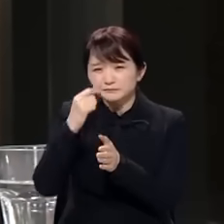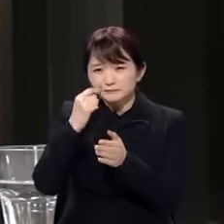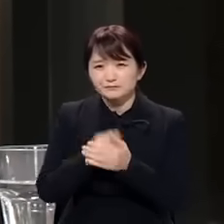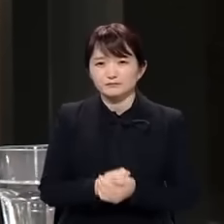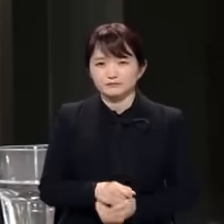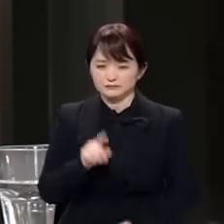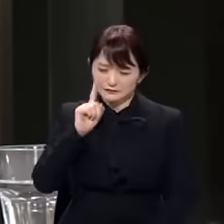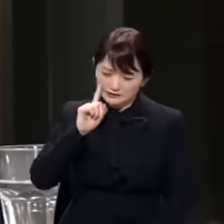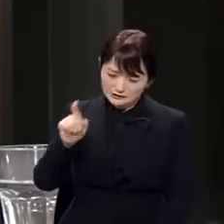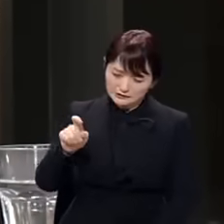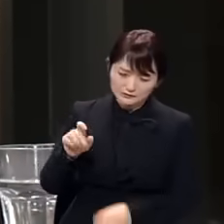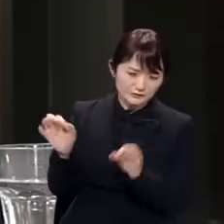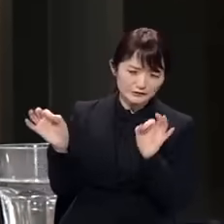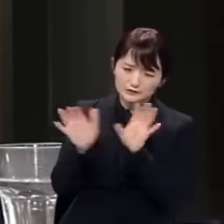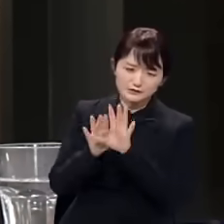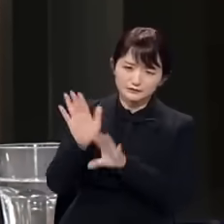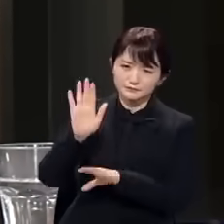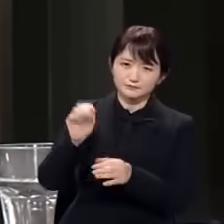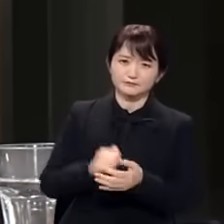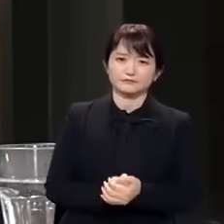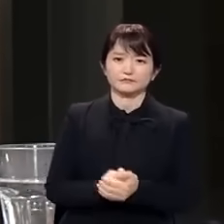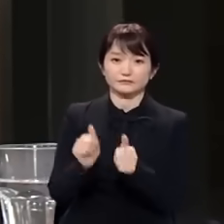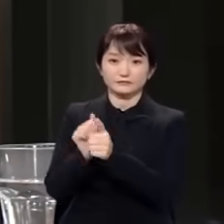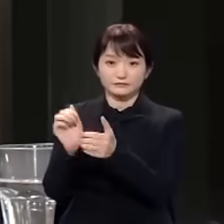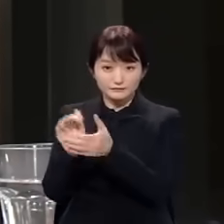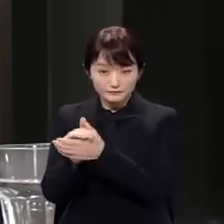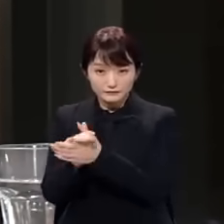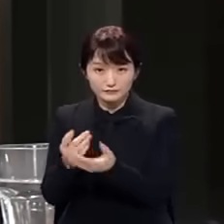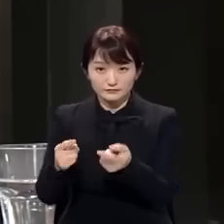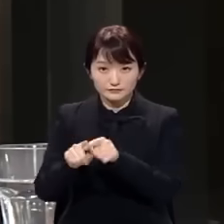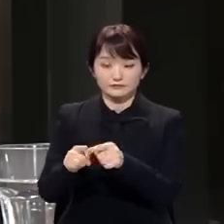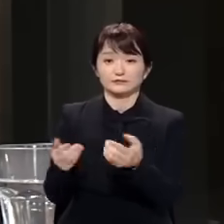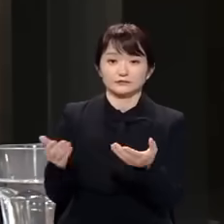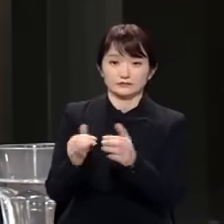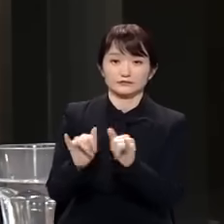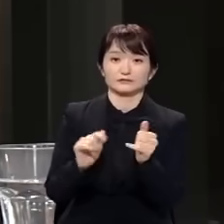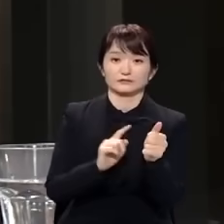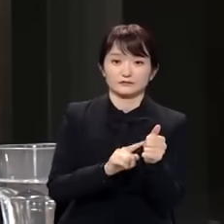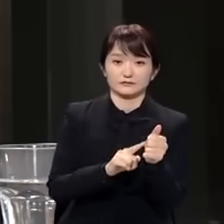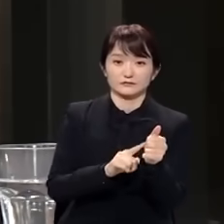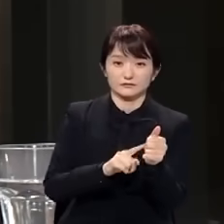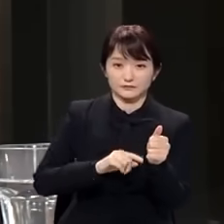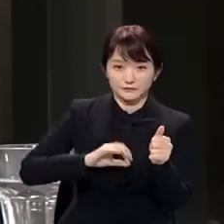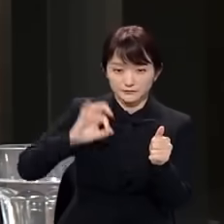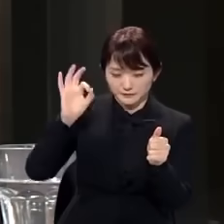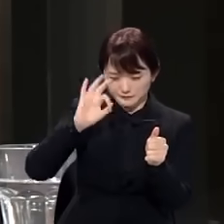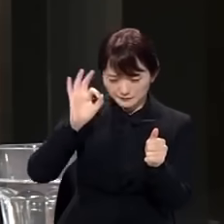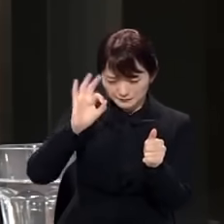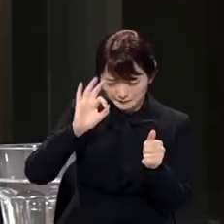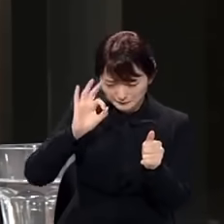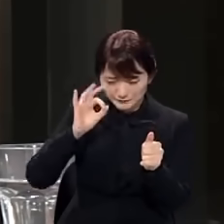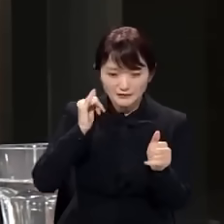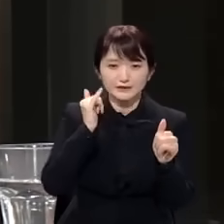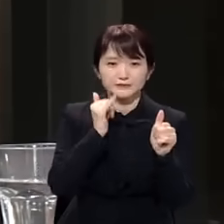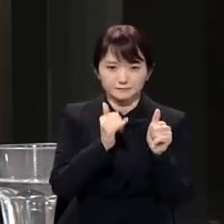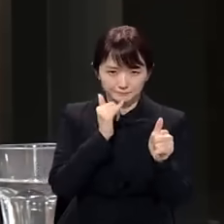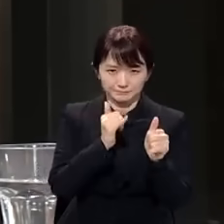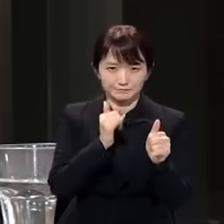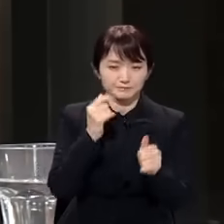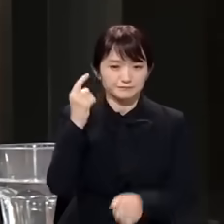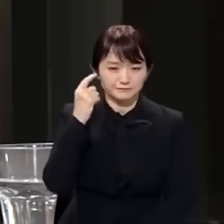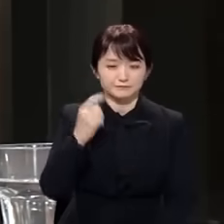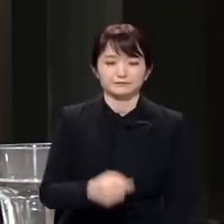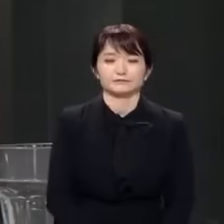사라지지 않겠죠. 제보자는 남자친구와 동업한다던 사업가를 수소문해서 통화까지 하게 됩니다. 들어보시죠.